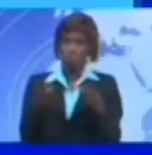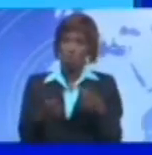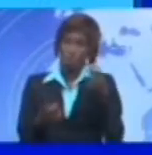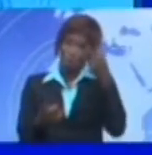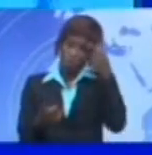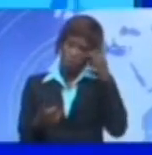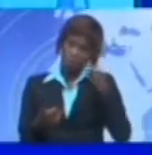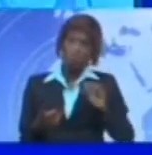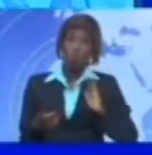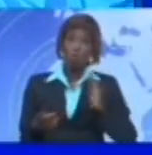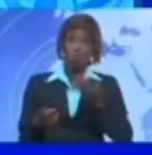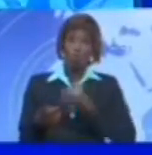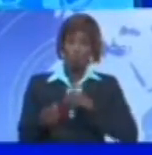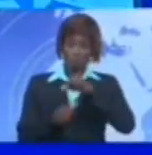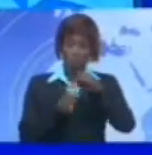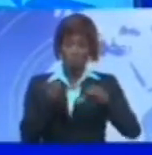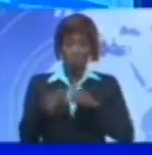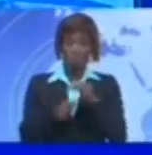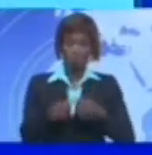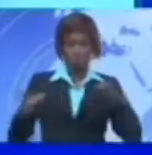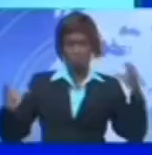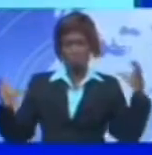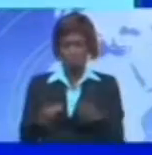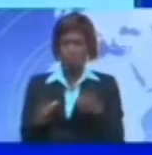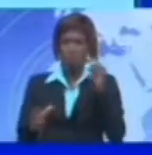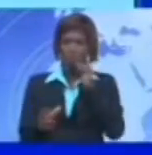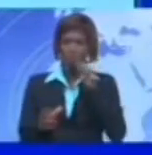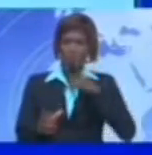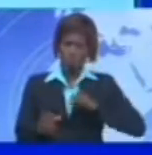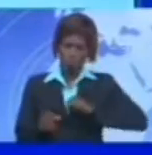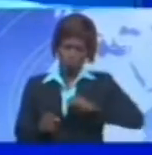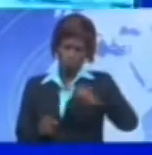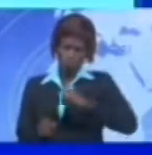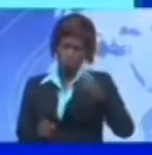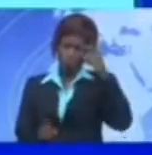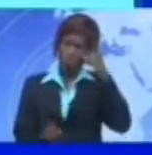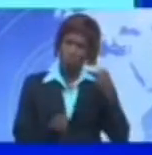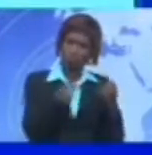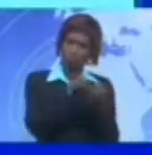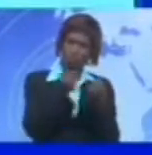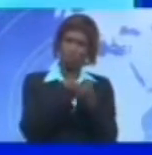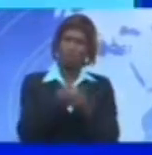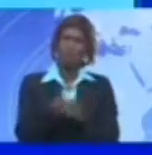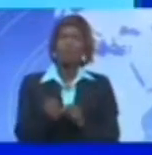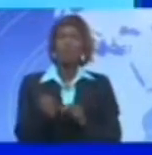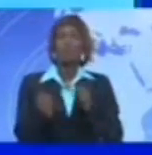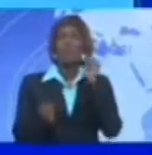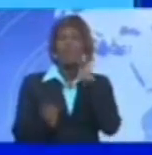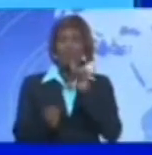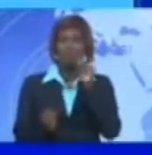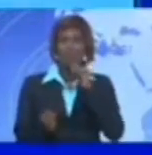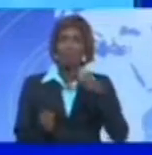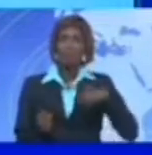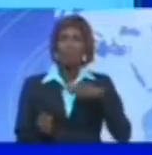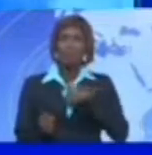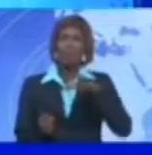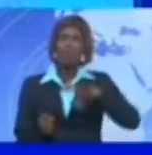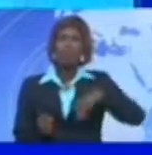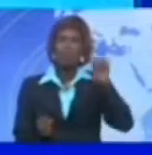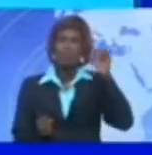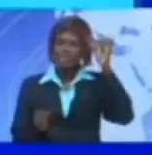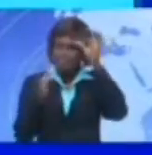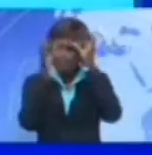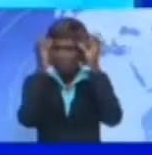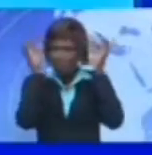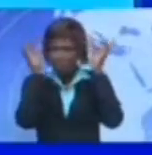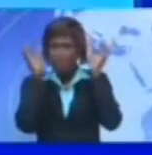femmes, et on est vraiment là, on œuvre pour le leadership féminin. On a choisi le raffia, permettez-moi le petit clin d'œil, parce que on